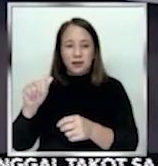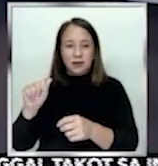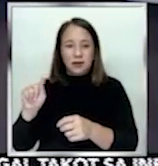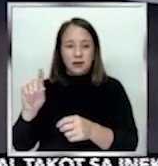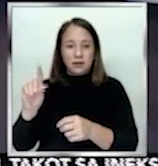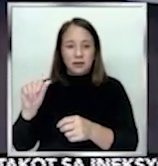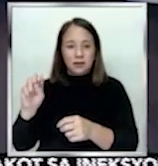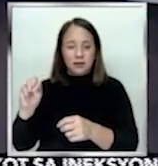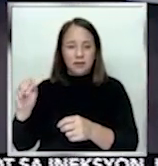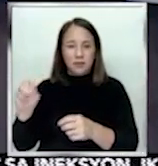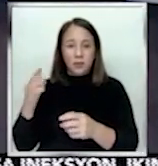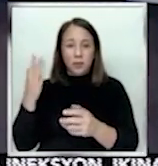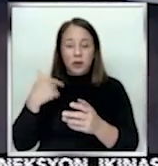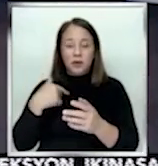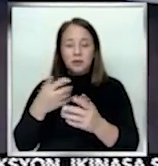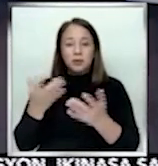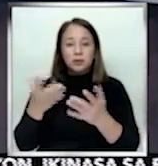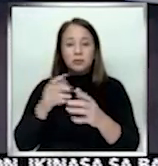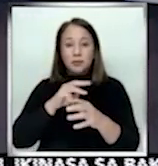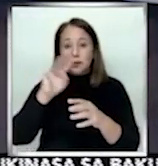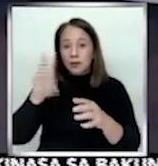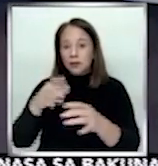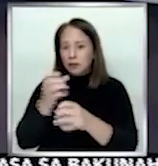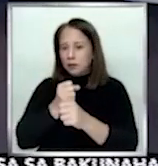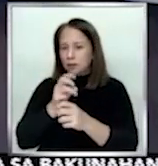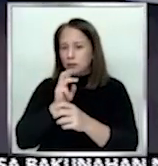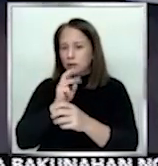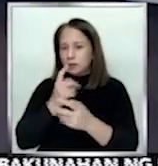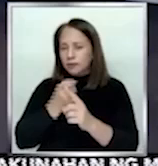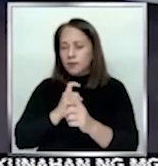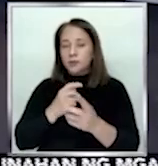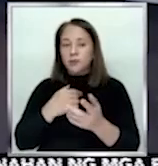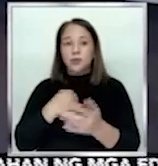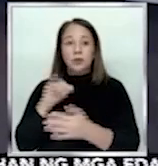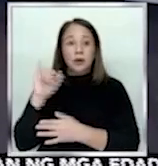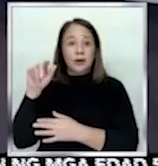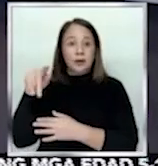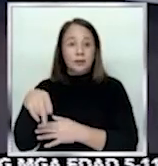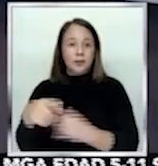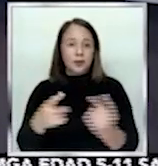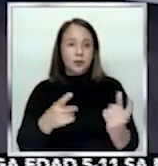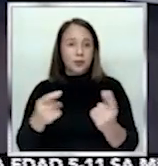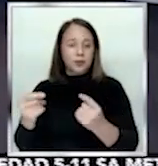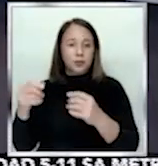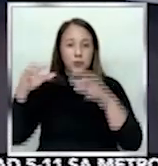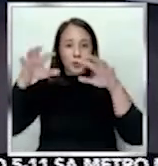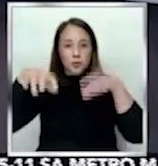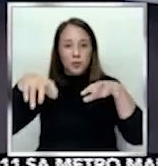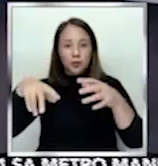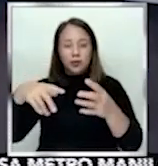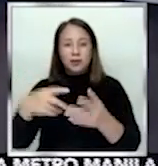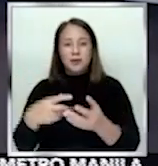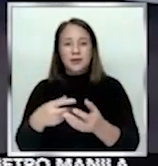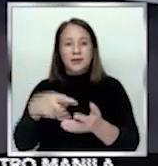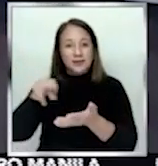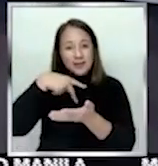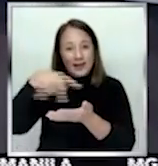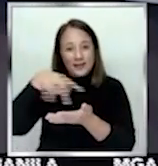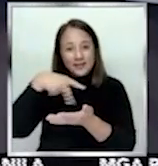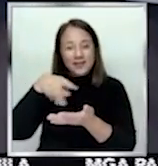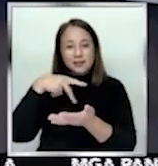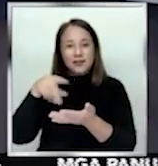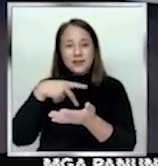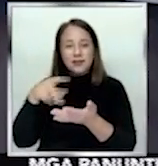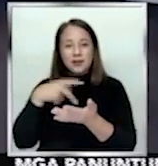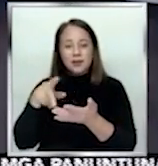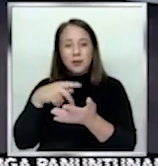Manila. Kaya ang mga kababayan nating katutubo ay nagsagawa na rin ng rain dance at iba pang ritual para agapan ang